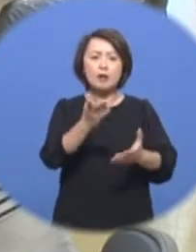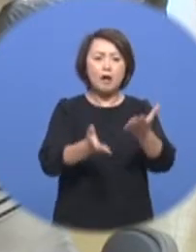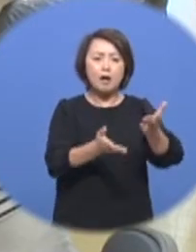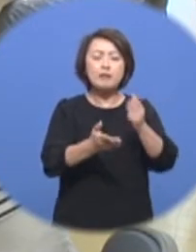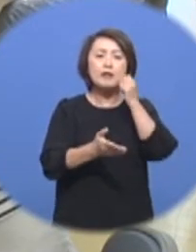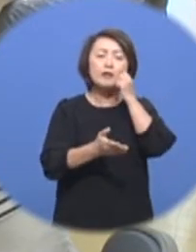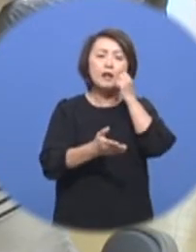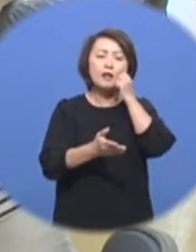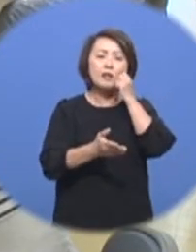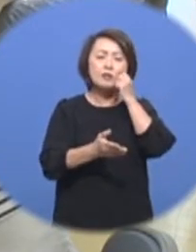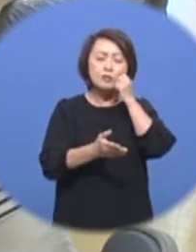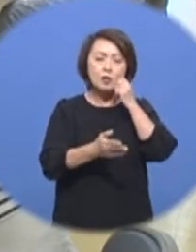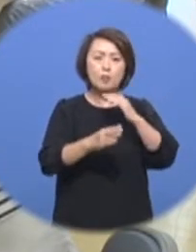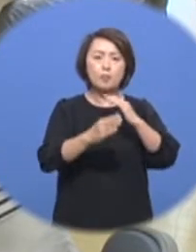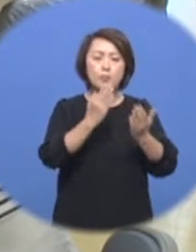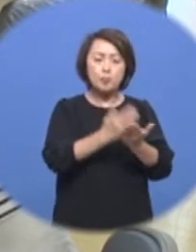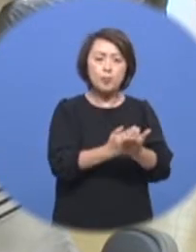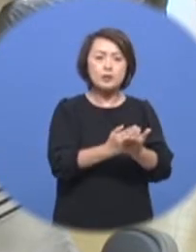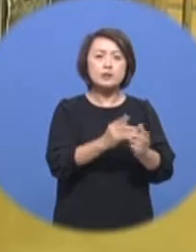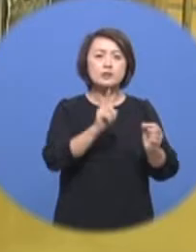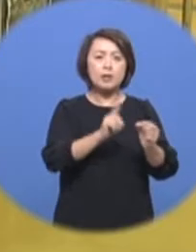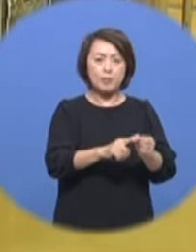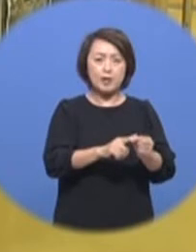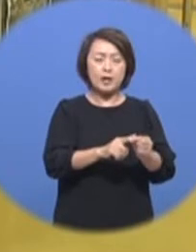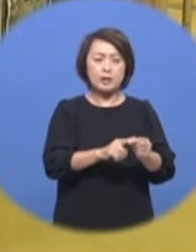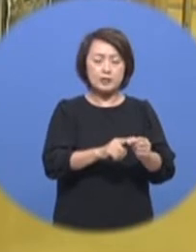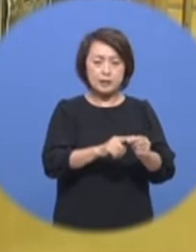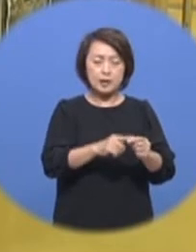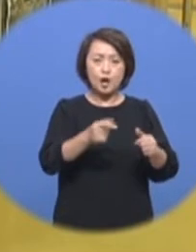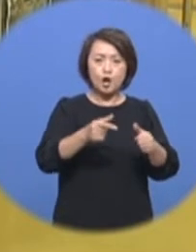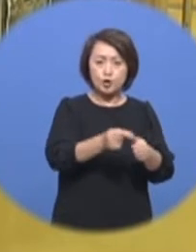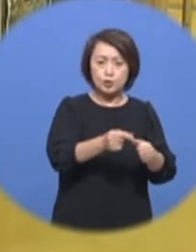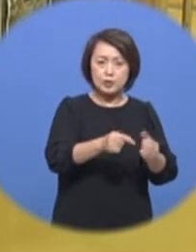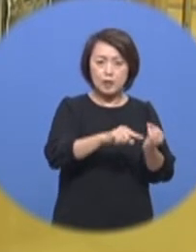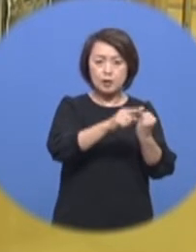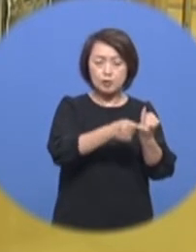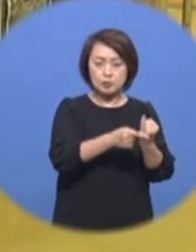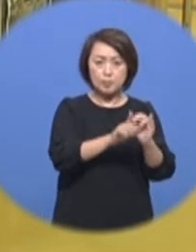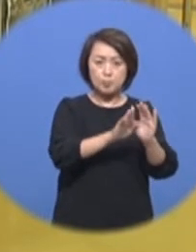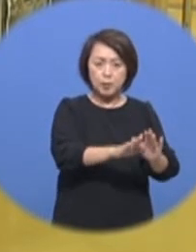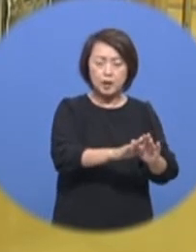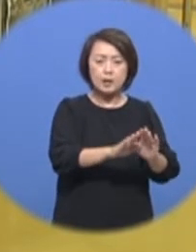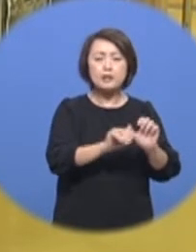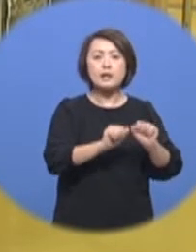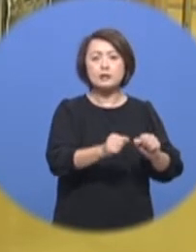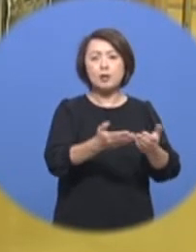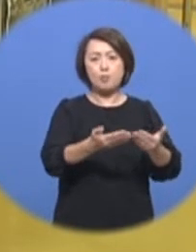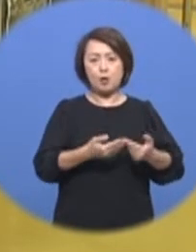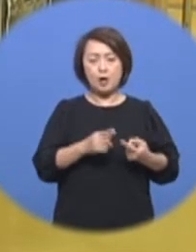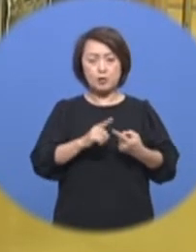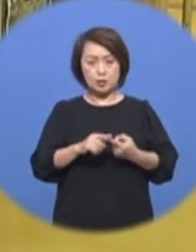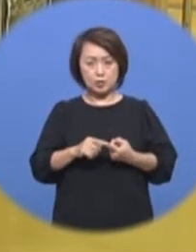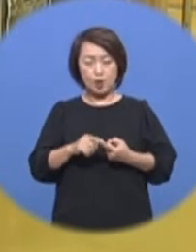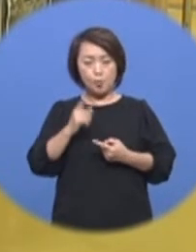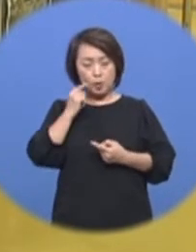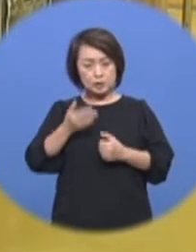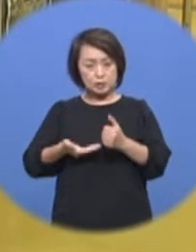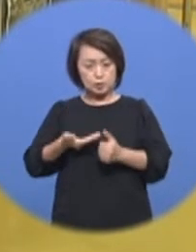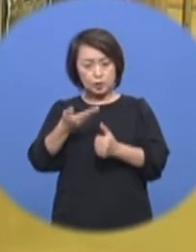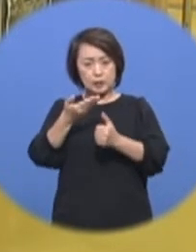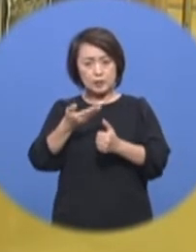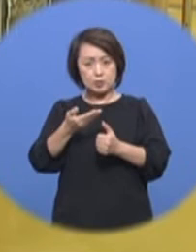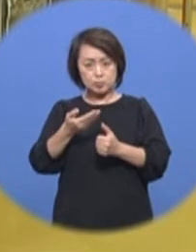ように、去勢避妊の手術を実施していただくことや、また飼い主さんが怪我や病気など